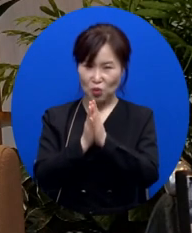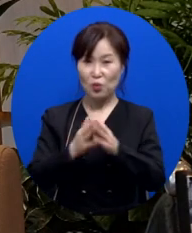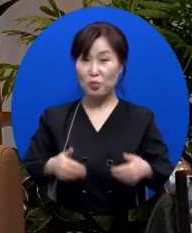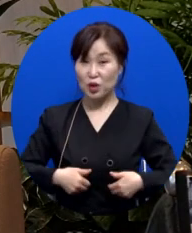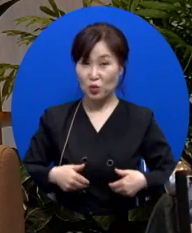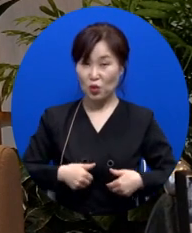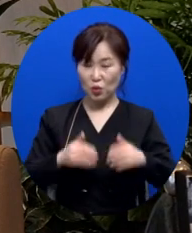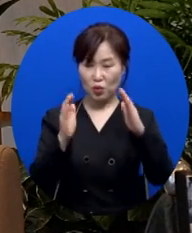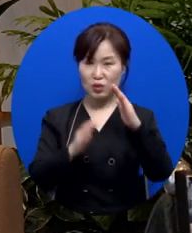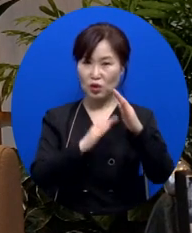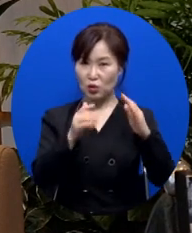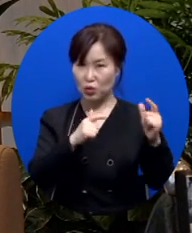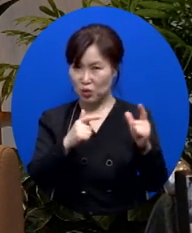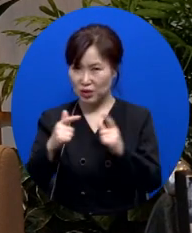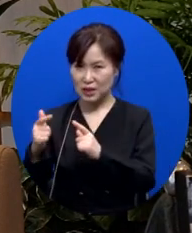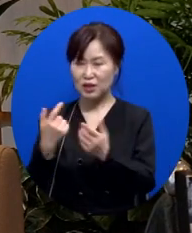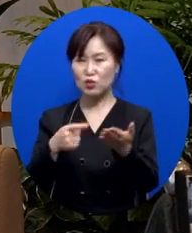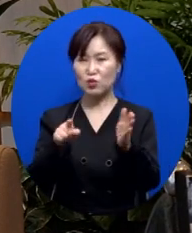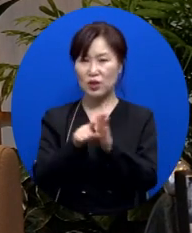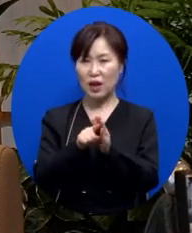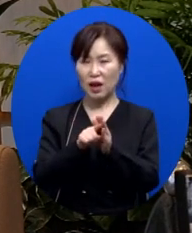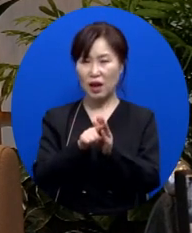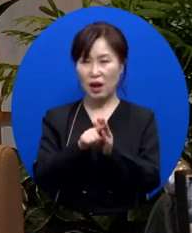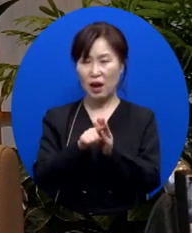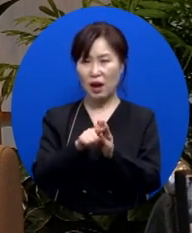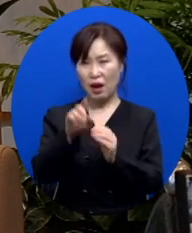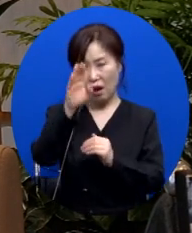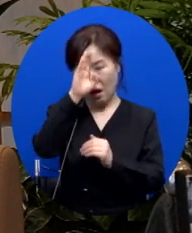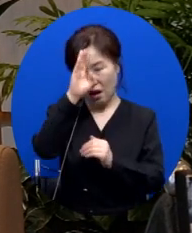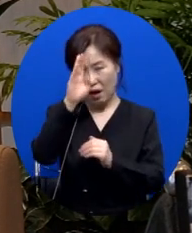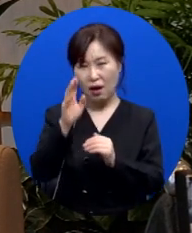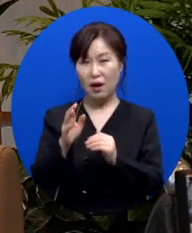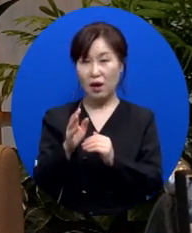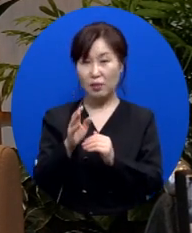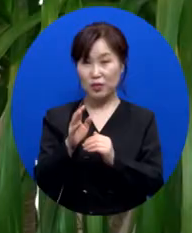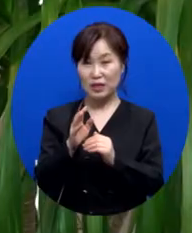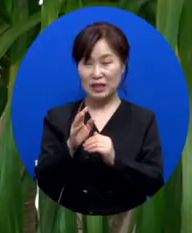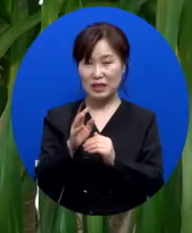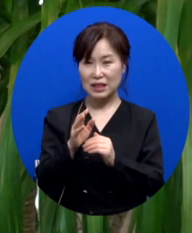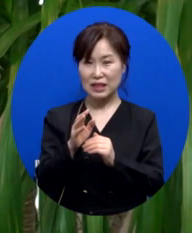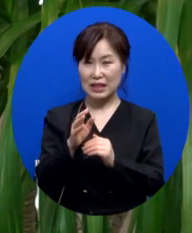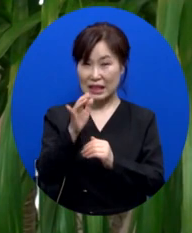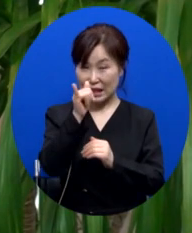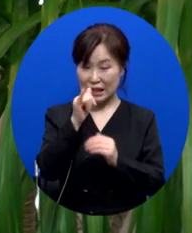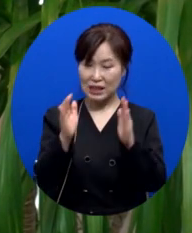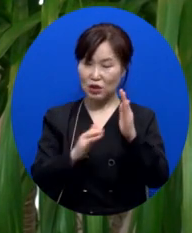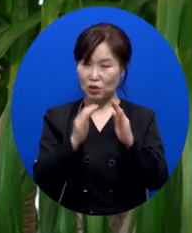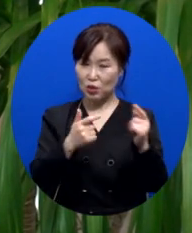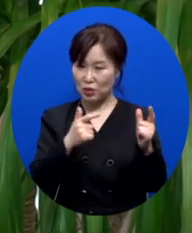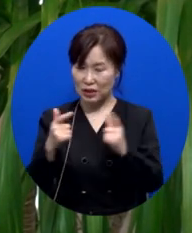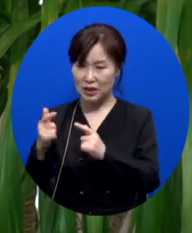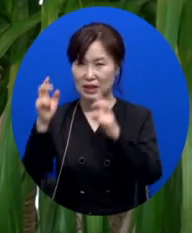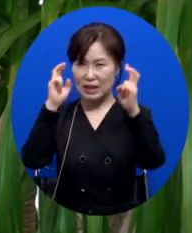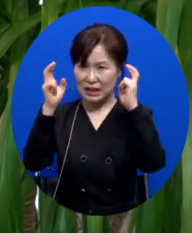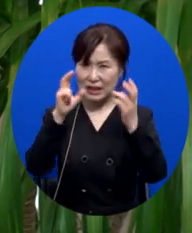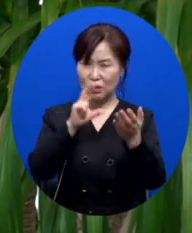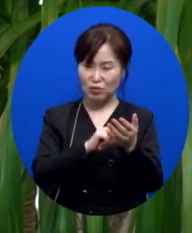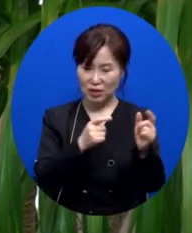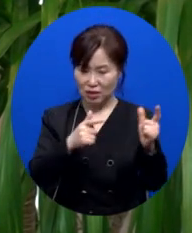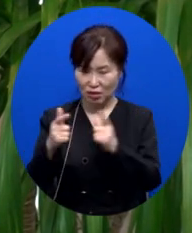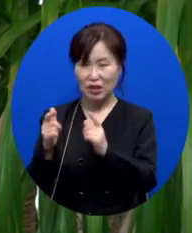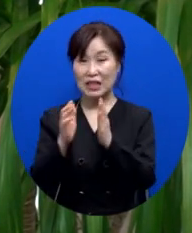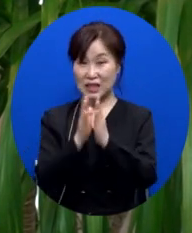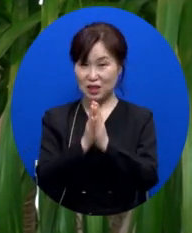아픈 성도를 위해서 도모 직장 문제도 인간관계의 그런데 에 언제